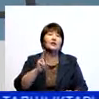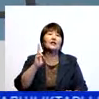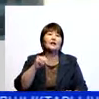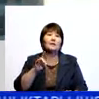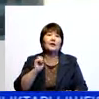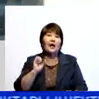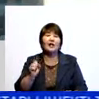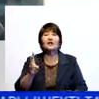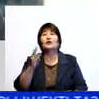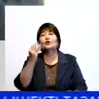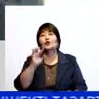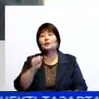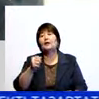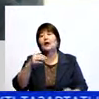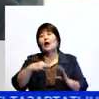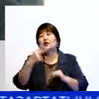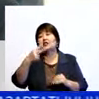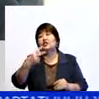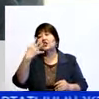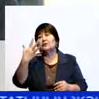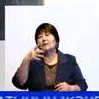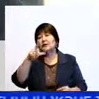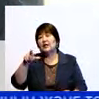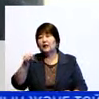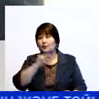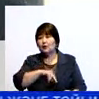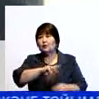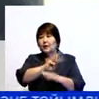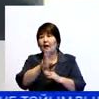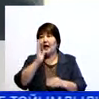болады. 25 ауданымыздың 25 адамын жұмыспен